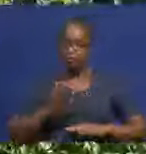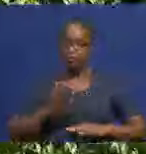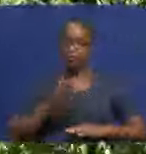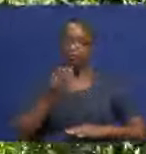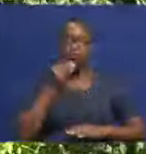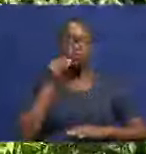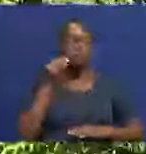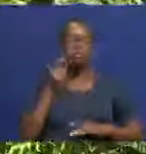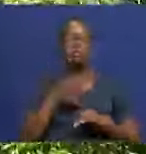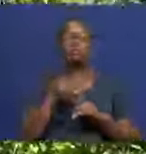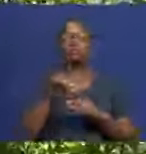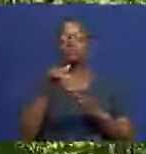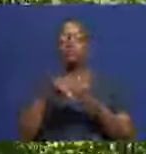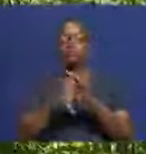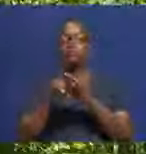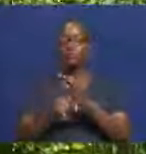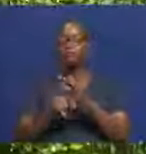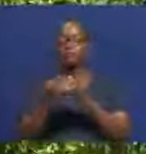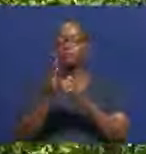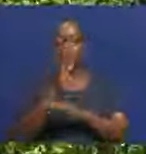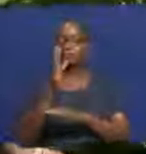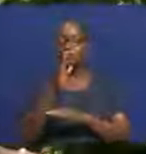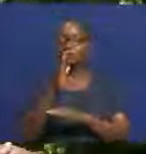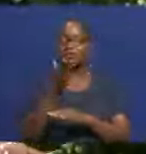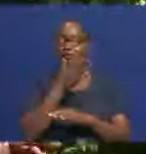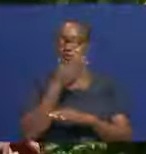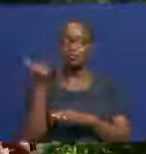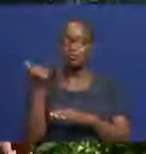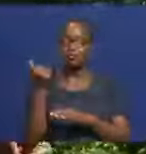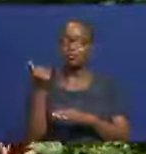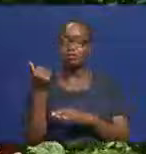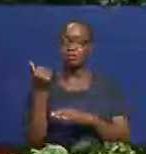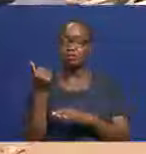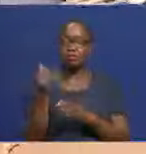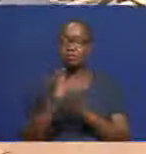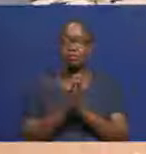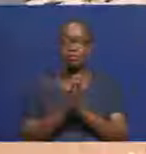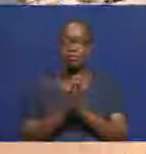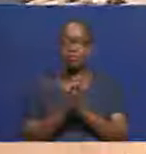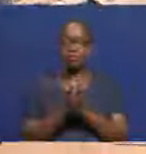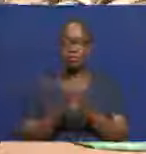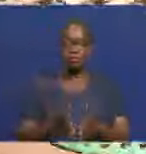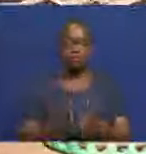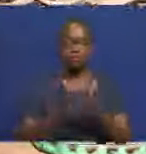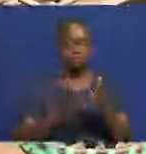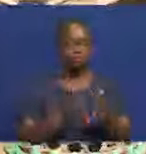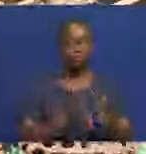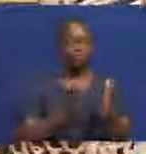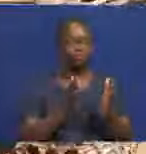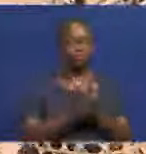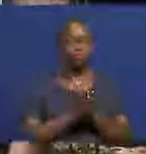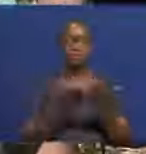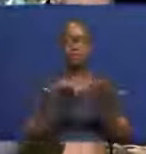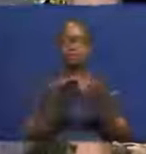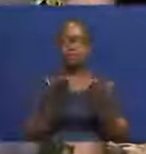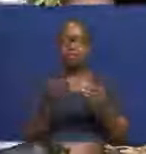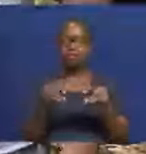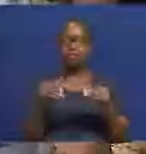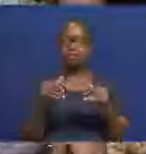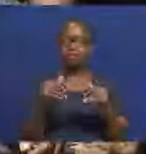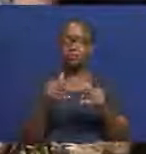Na kupanda miti pia nayo upande. Haya, unafanya terraces ambazo mmenyeko wa udongo